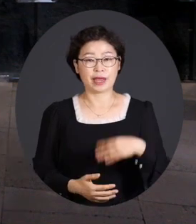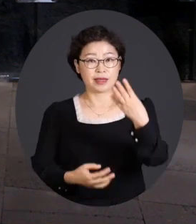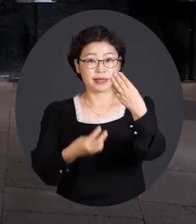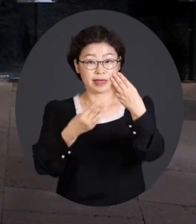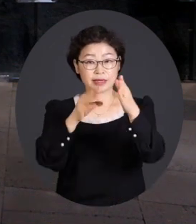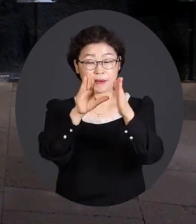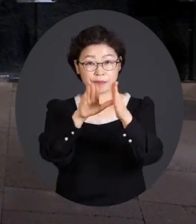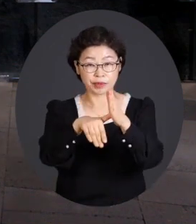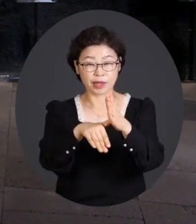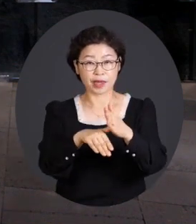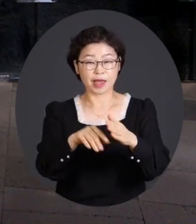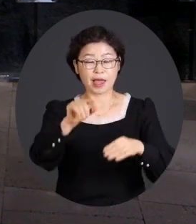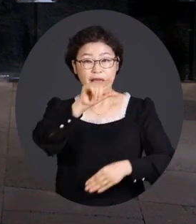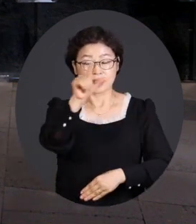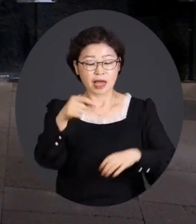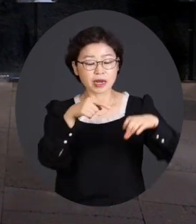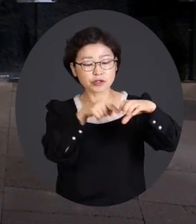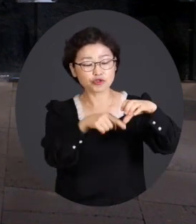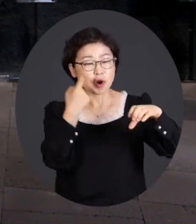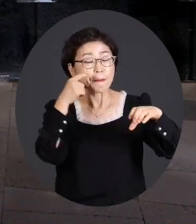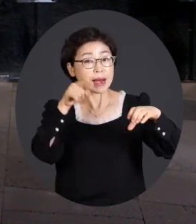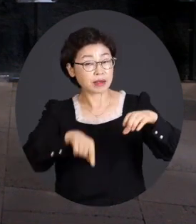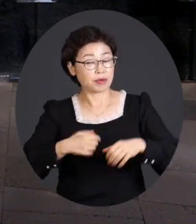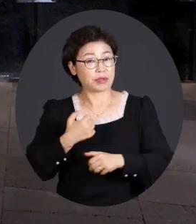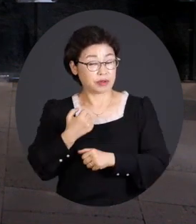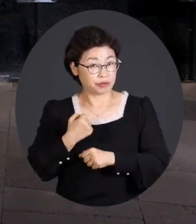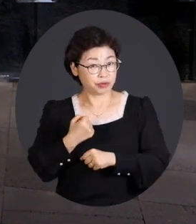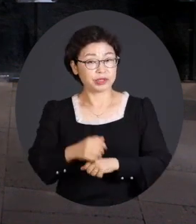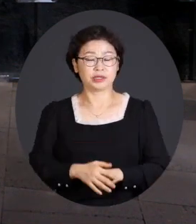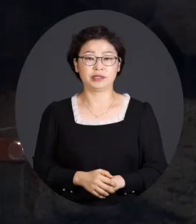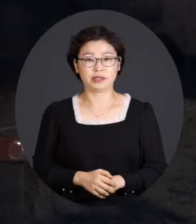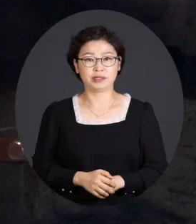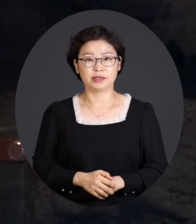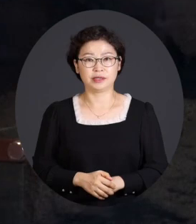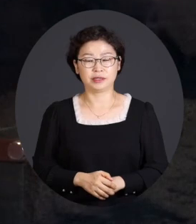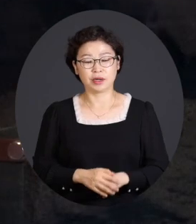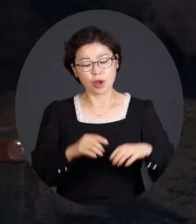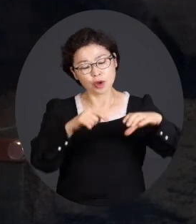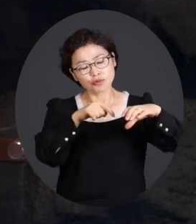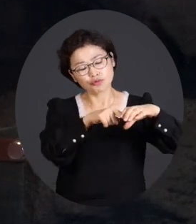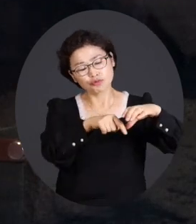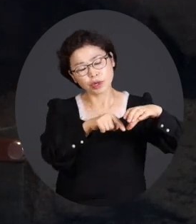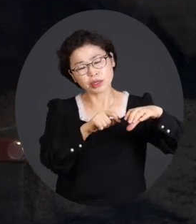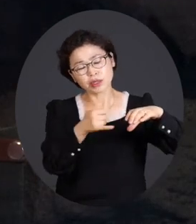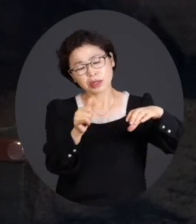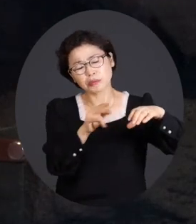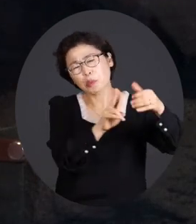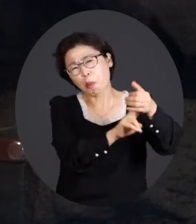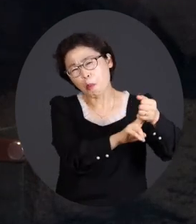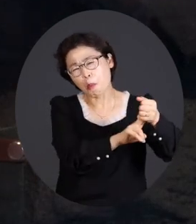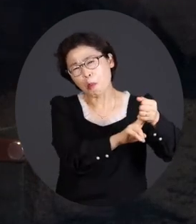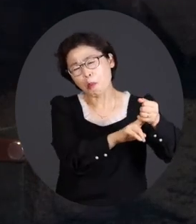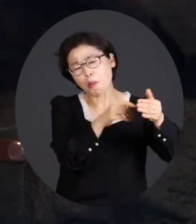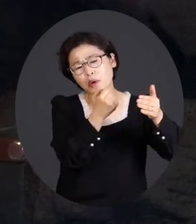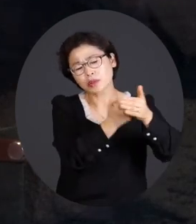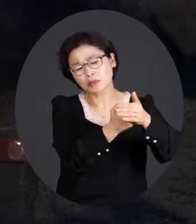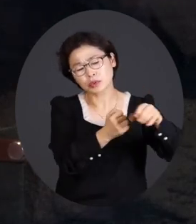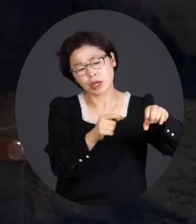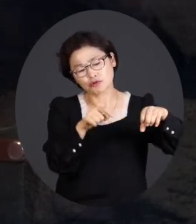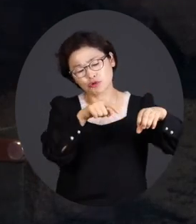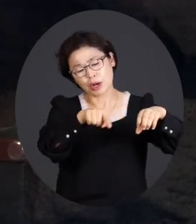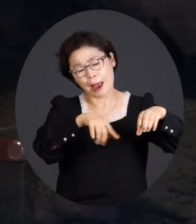당시 이 다랑쉬굴을 발견한 군인들이 굴 속에 있는 사람들이 나오지 않자 굴